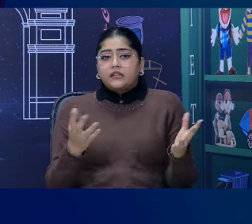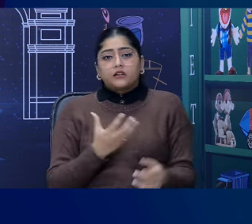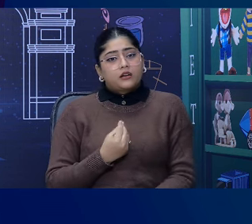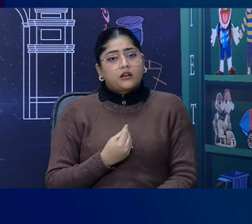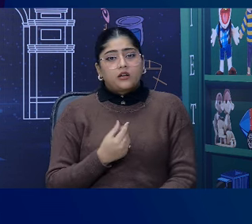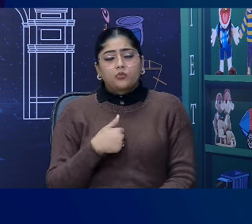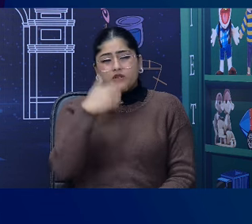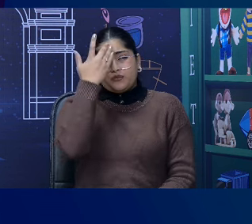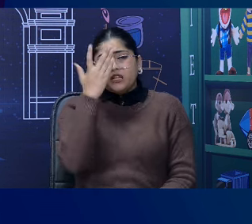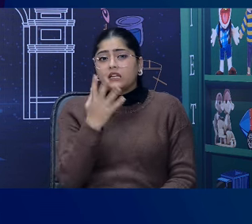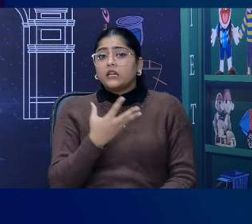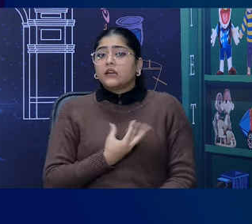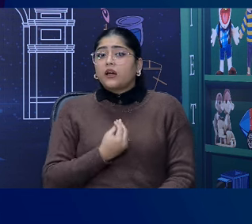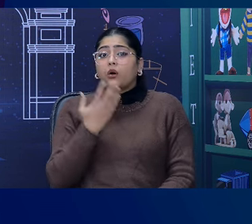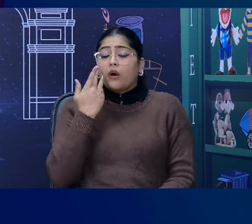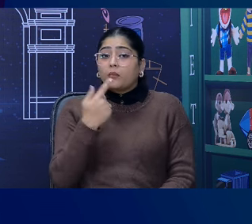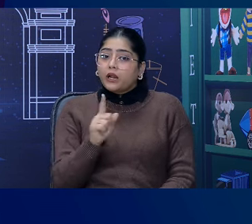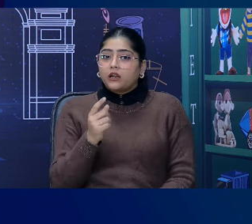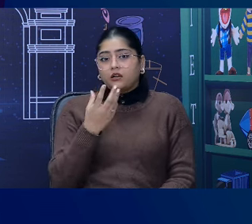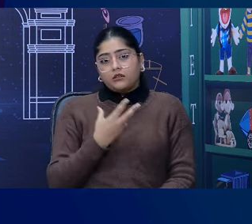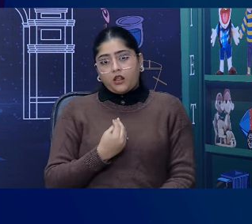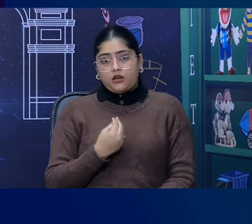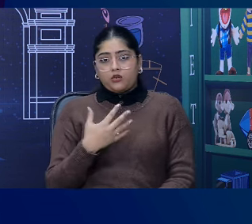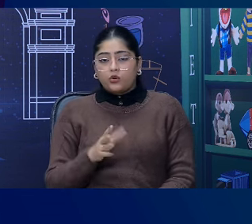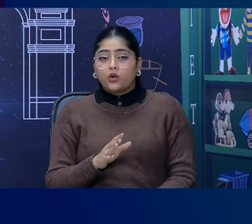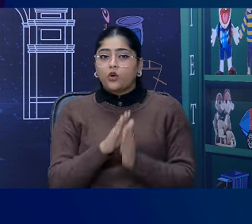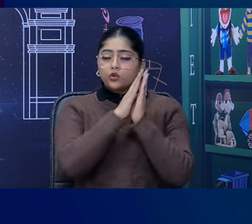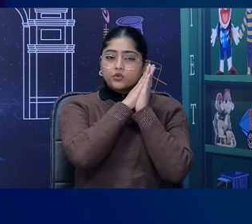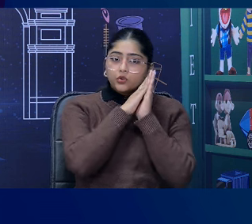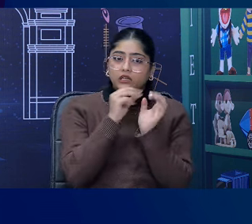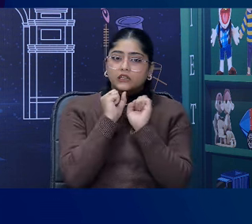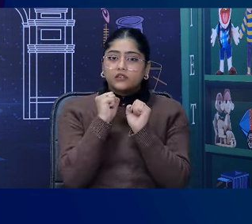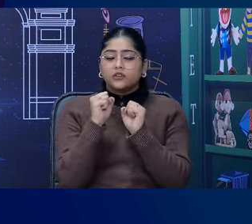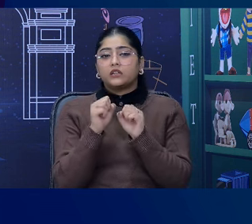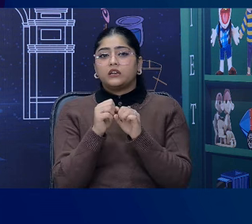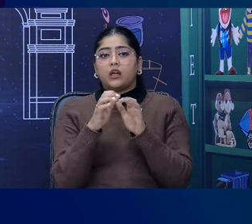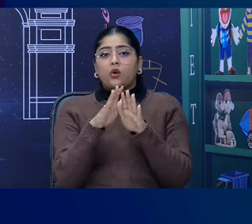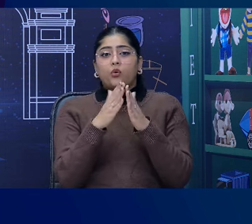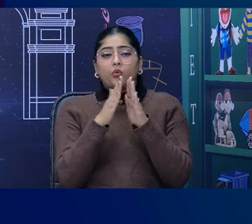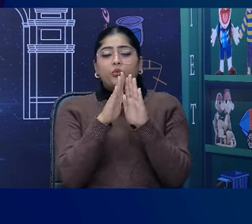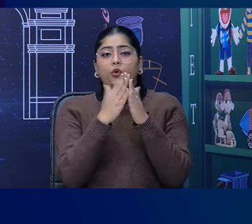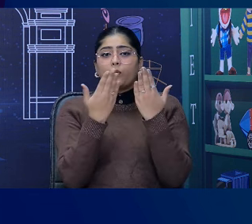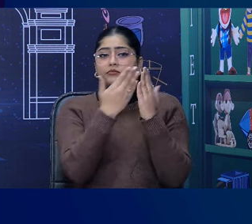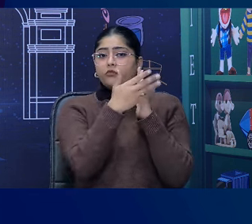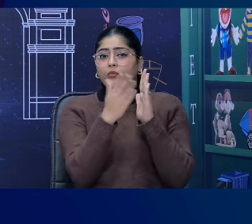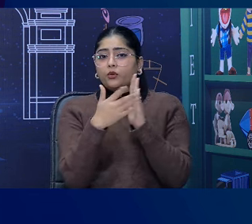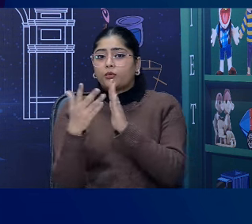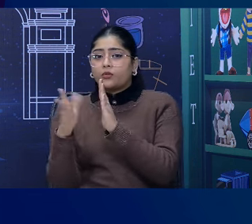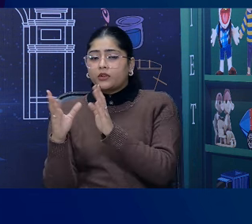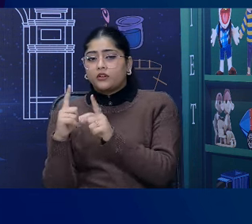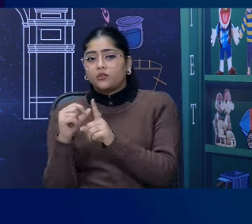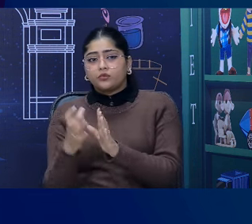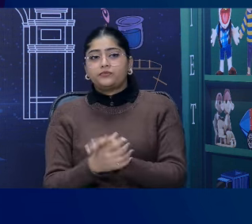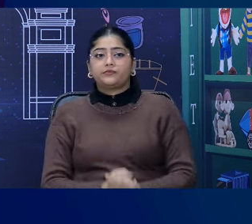है या नींद नहीं आ रही है या स्पेसेस में हमें क्लोज में घबराहट होती है हम कहते हैं अच्छा खिड़कियां खोल दो सारी यह सारे बिहेवियरल सिम्टम्स